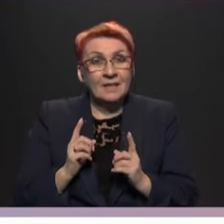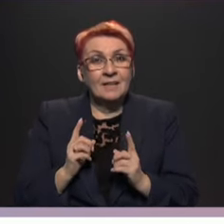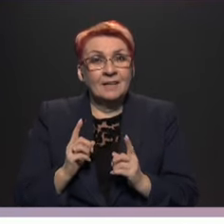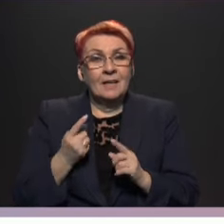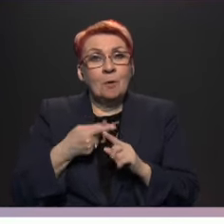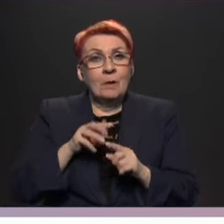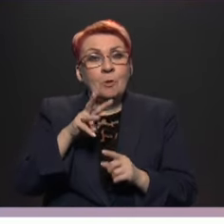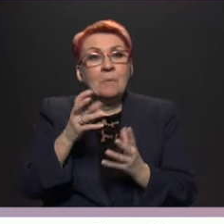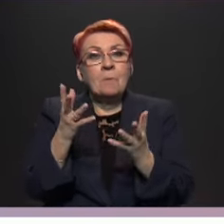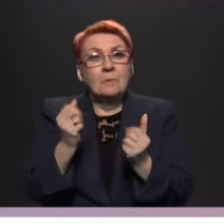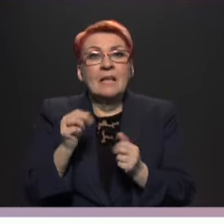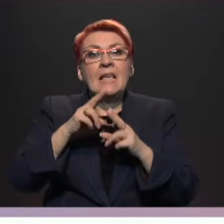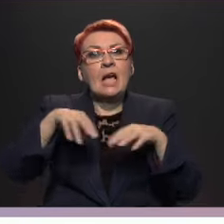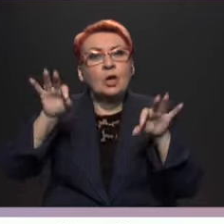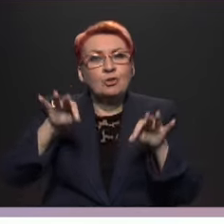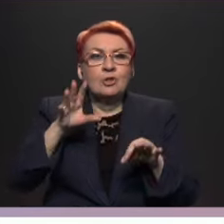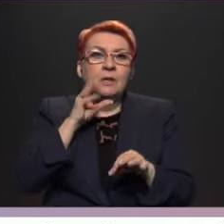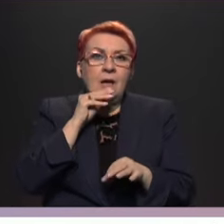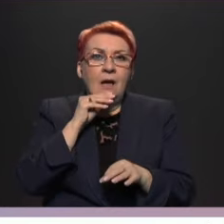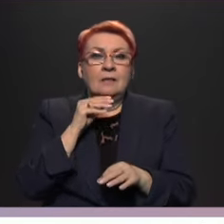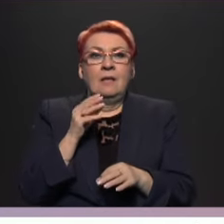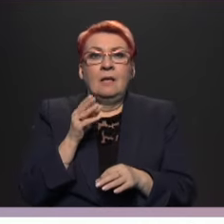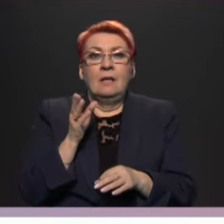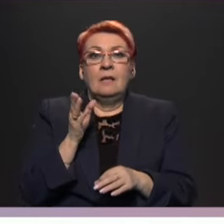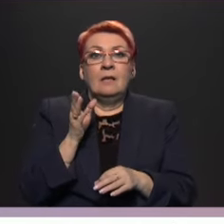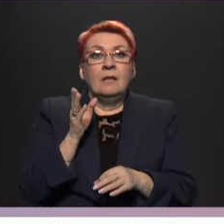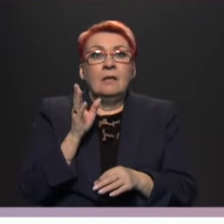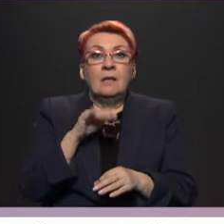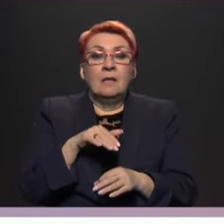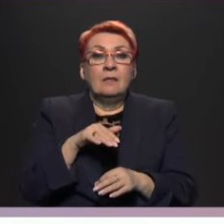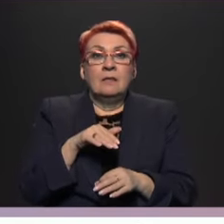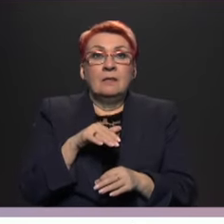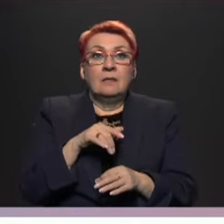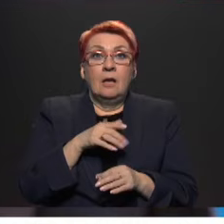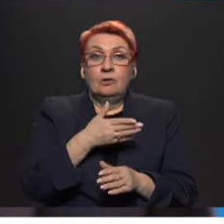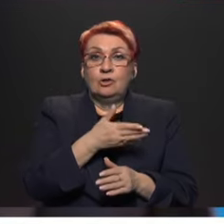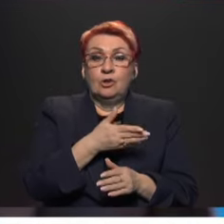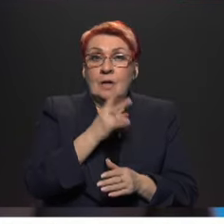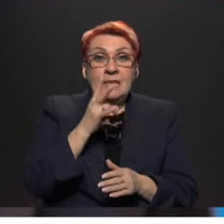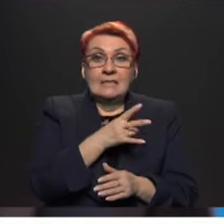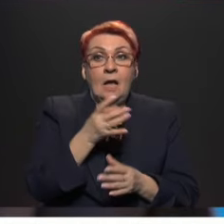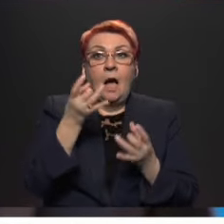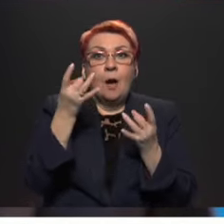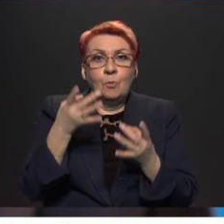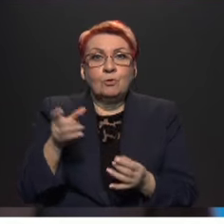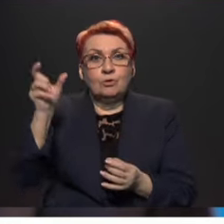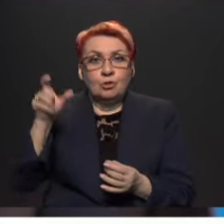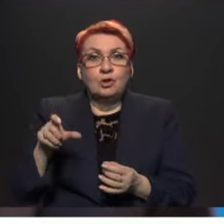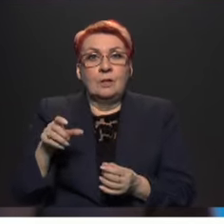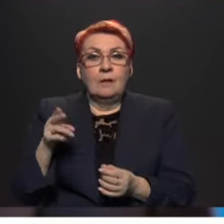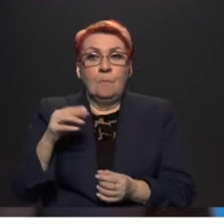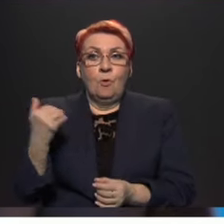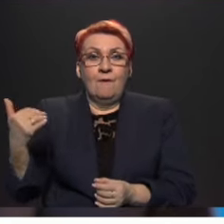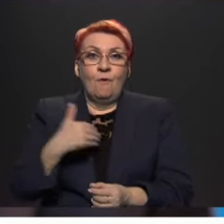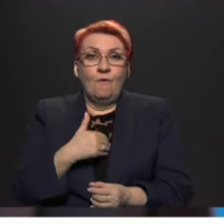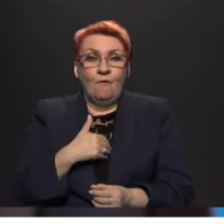мы принимаем и крещение, когда оно совершено даже не священником, когда просто человека ведут по его воле,